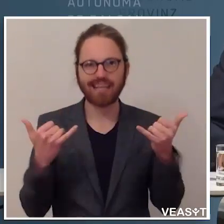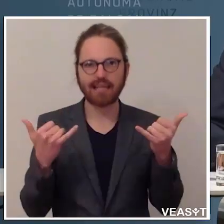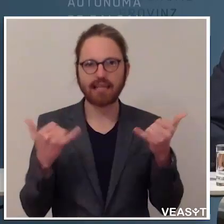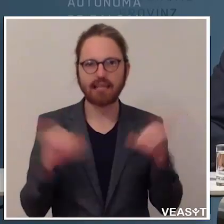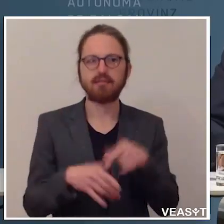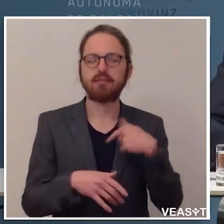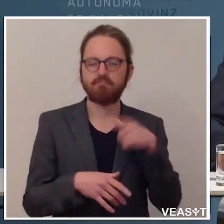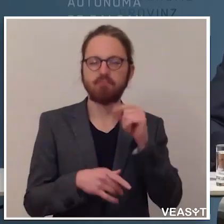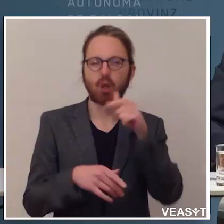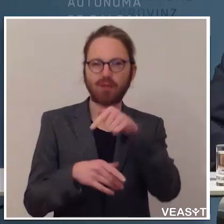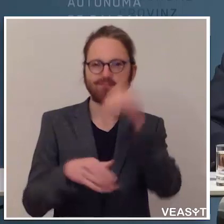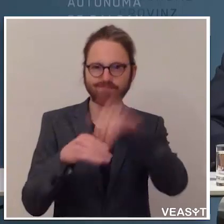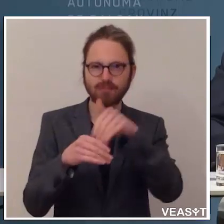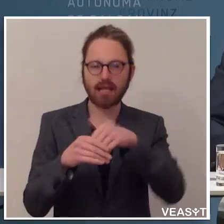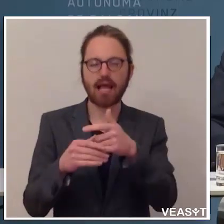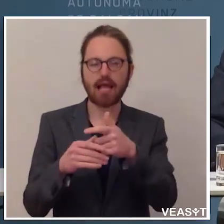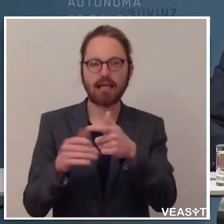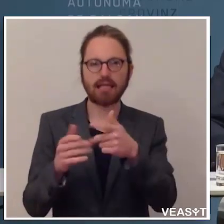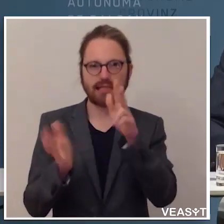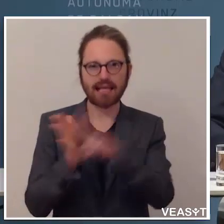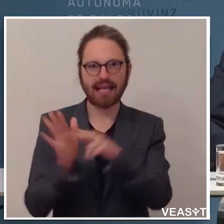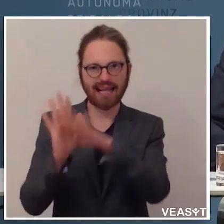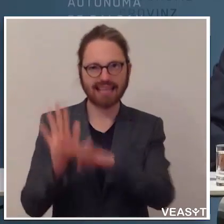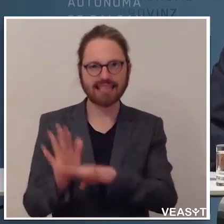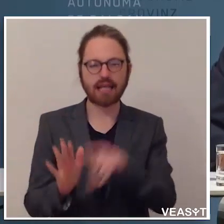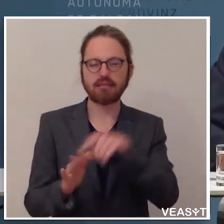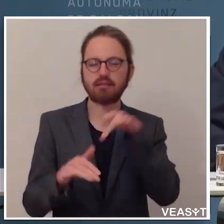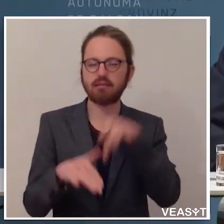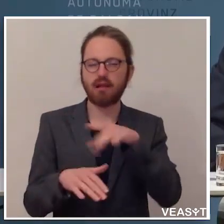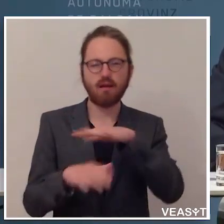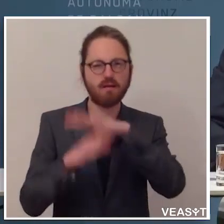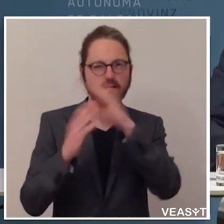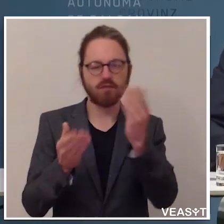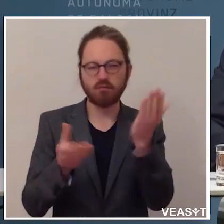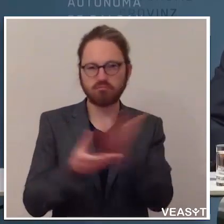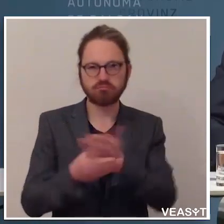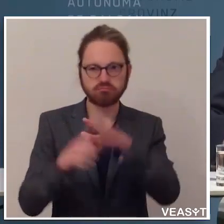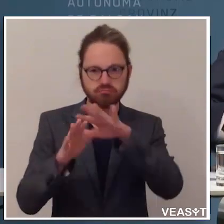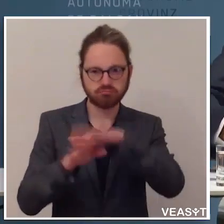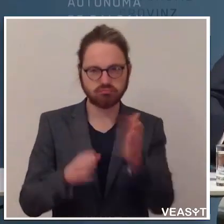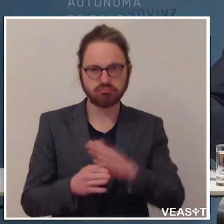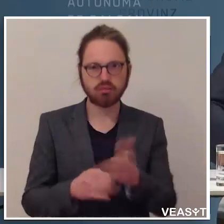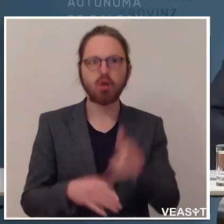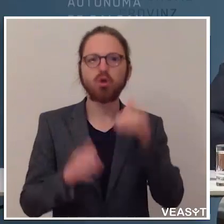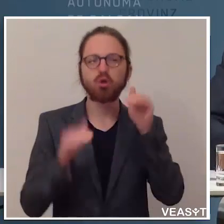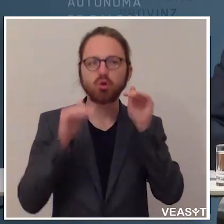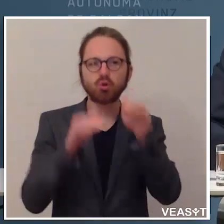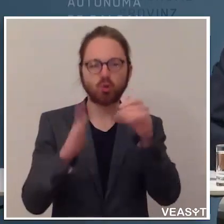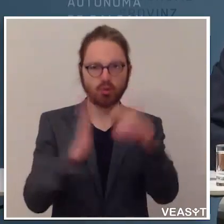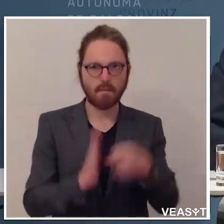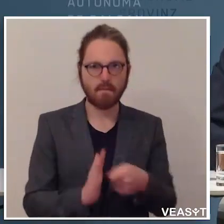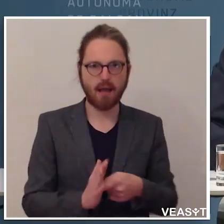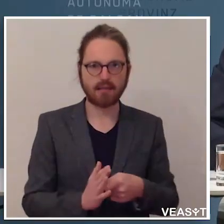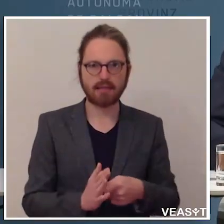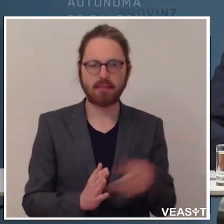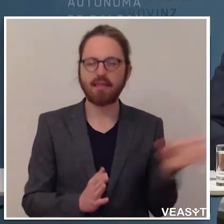das Gesetz einen umfangreichen Katalog an Schutzmaßnahmen, die zu ergreifen sind, damit die verschiedenen Dinge, die